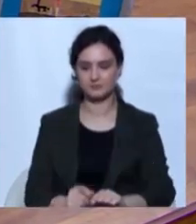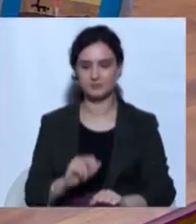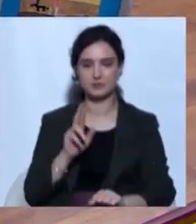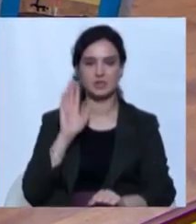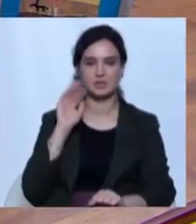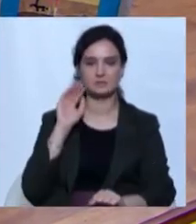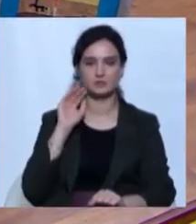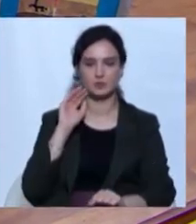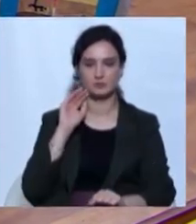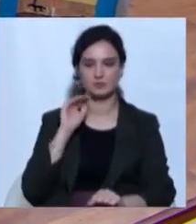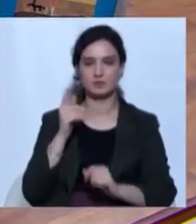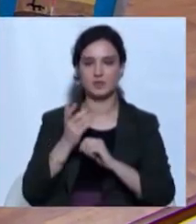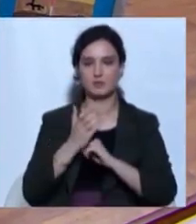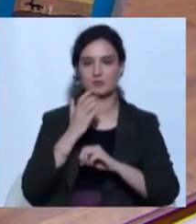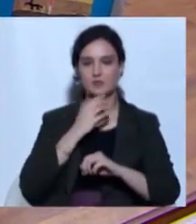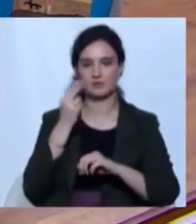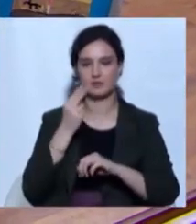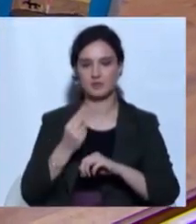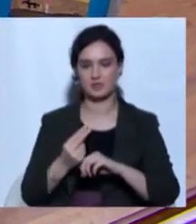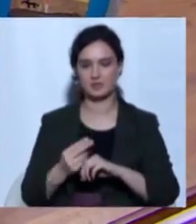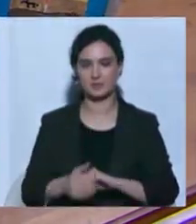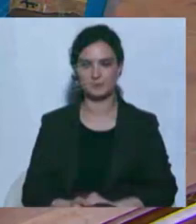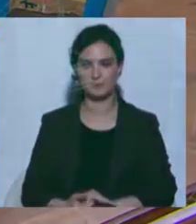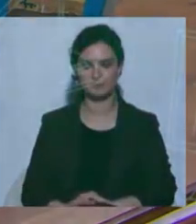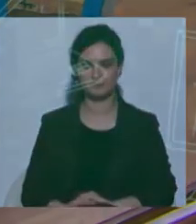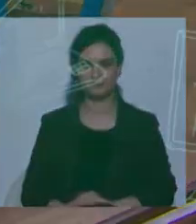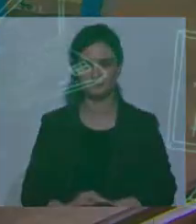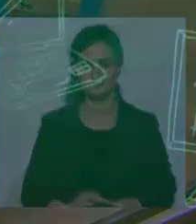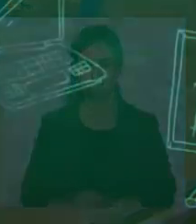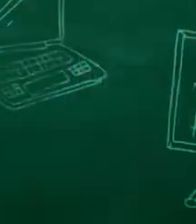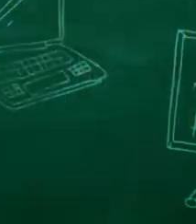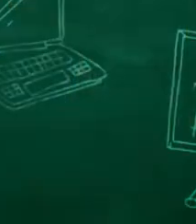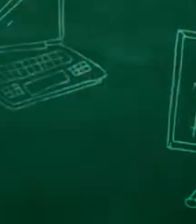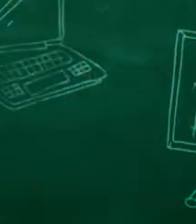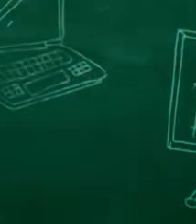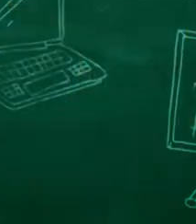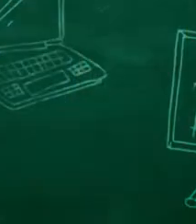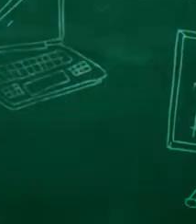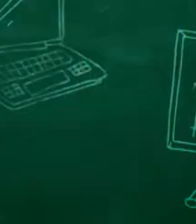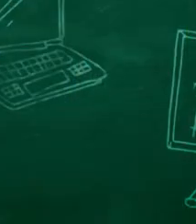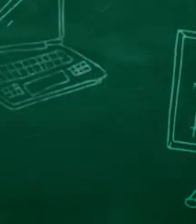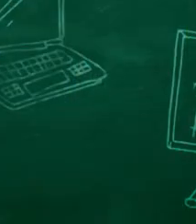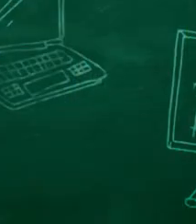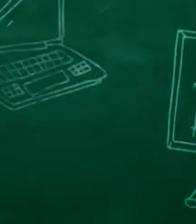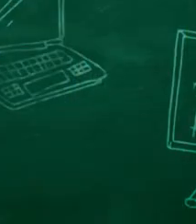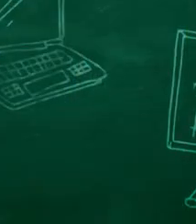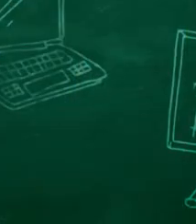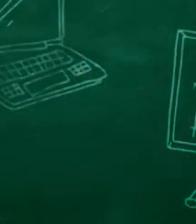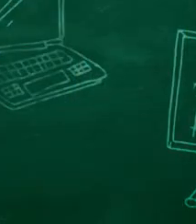გემშვიდობებით, გამოგვიგზავნეთ ნახატები. Thank you.